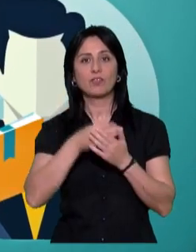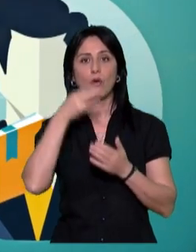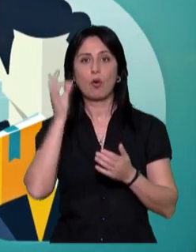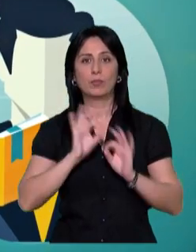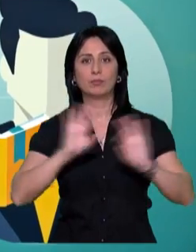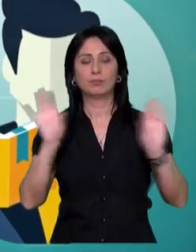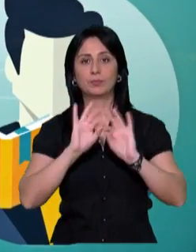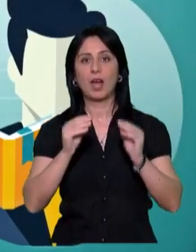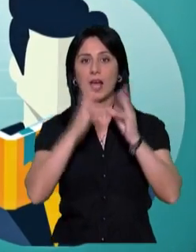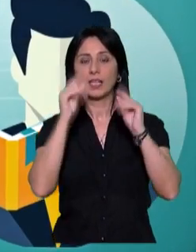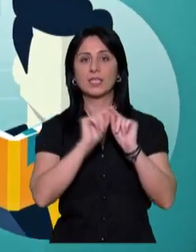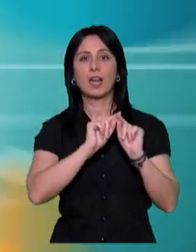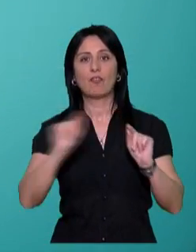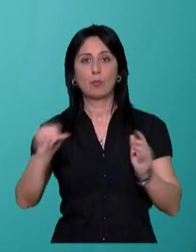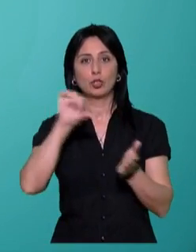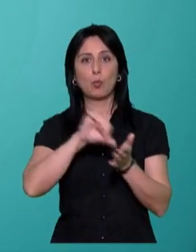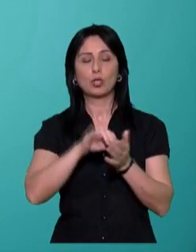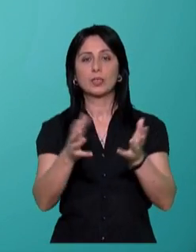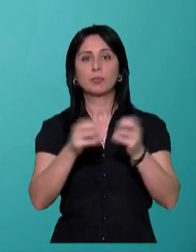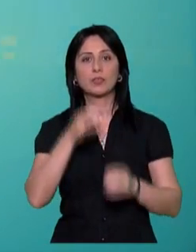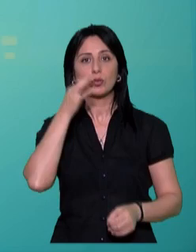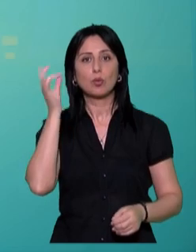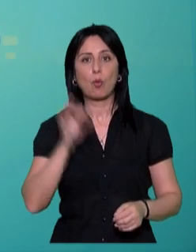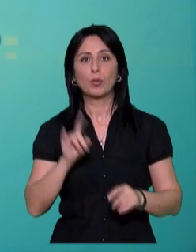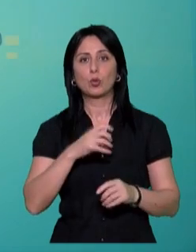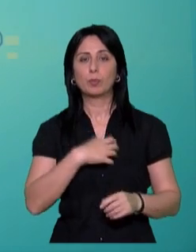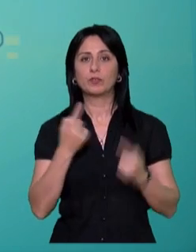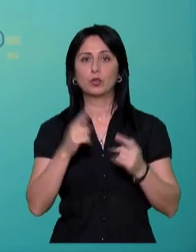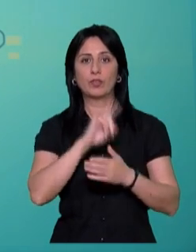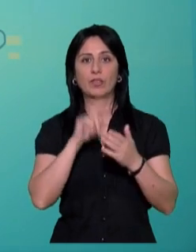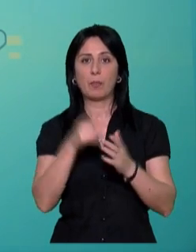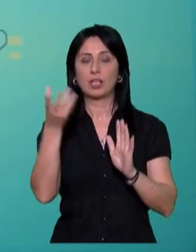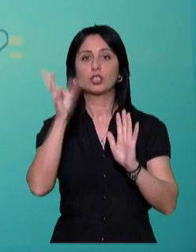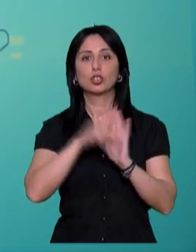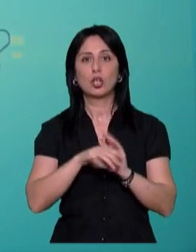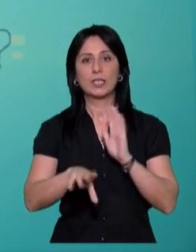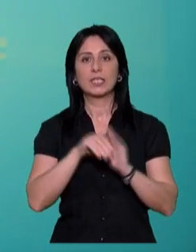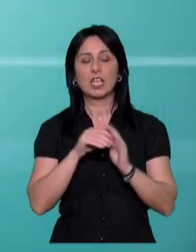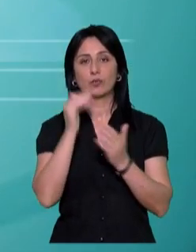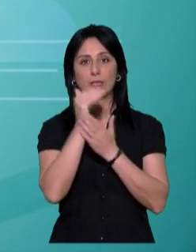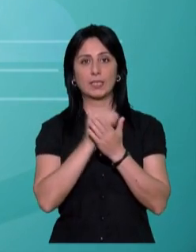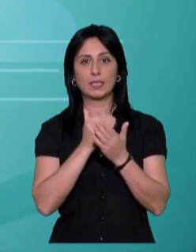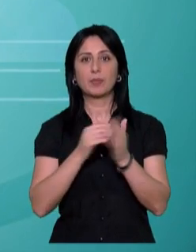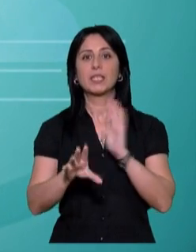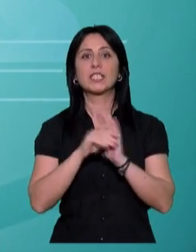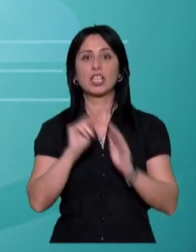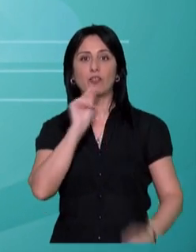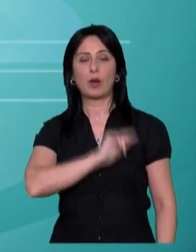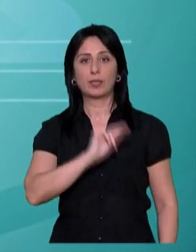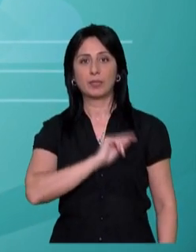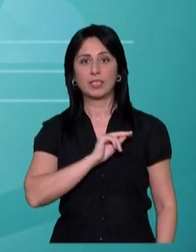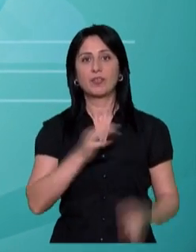24 yaşında gənclərlə bölüşürlər. 10 gün ərzində iştirakçılar mühüm bilik əldə edəcəklər bir sıra sahələrdə. Habilə seçki sistemləri,